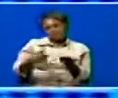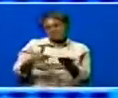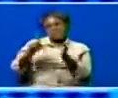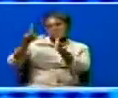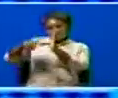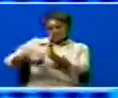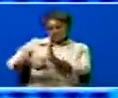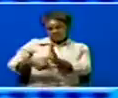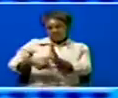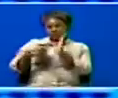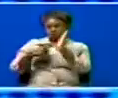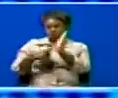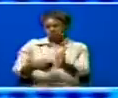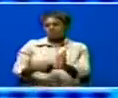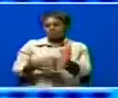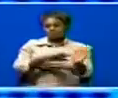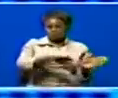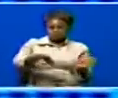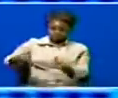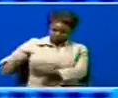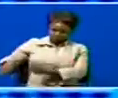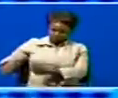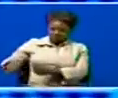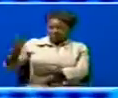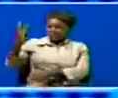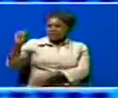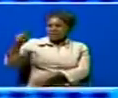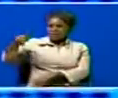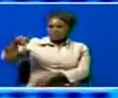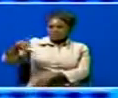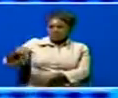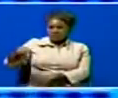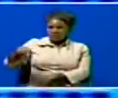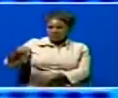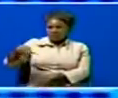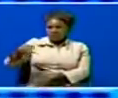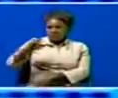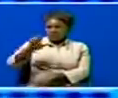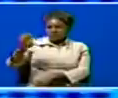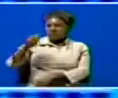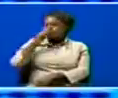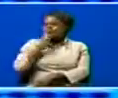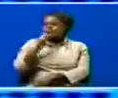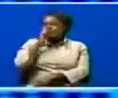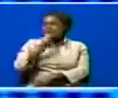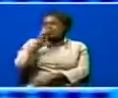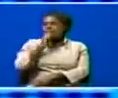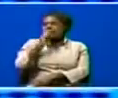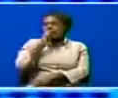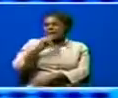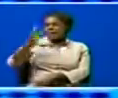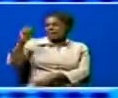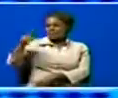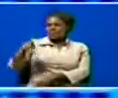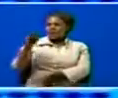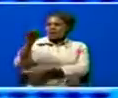hapa kukuletea taarifa hizo kwa kina. Kwingine kwa mbunge wa eneo la Singida Mashariki Jamhuri ya Tanzania Tundu Lissu sasa